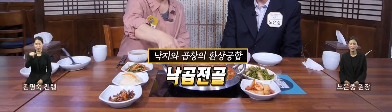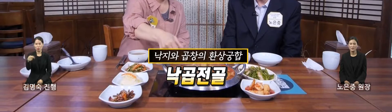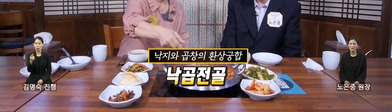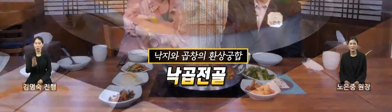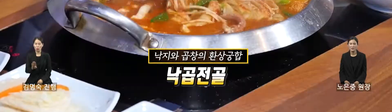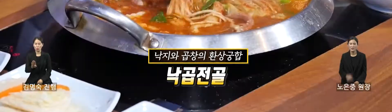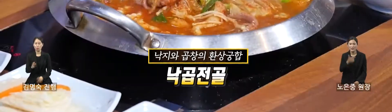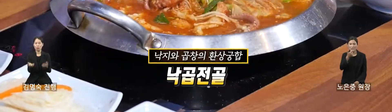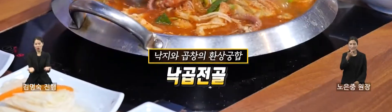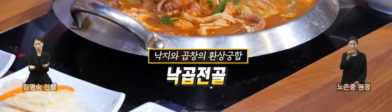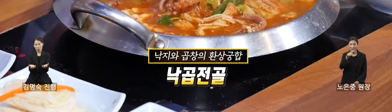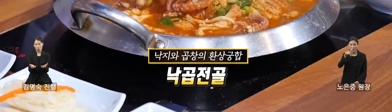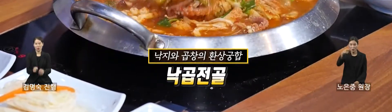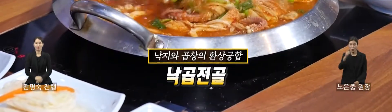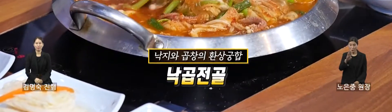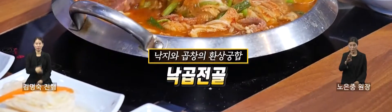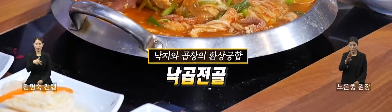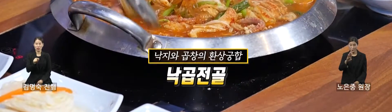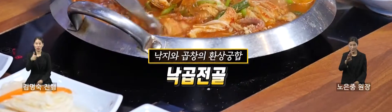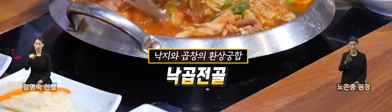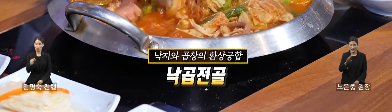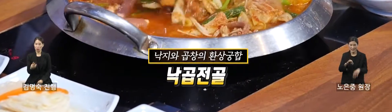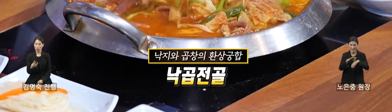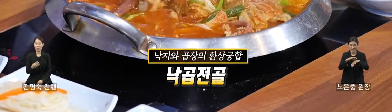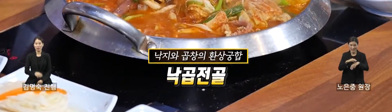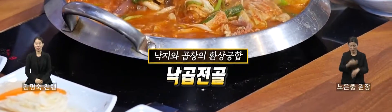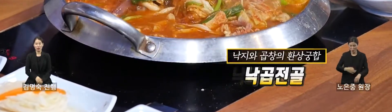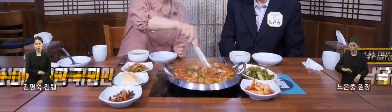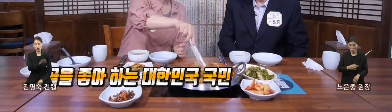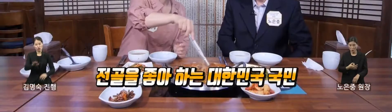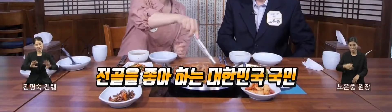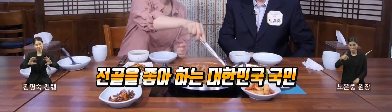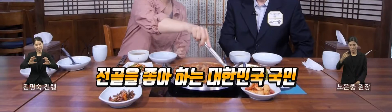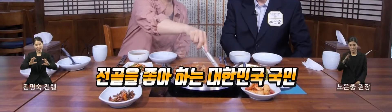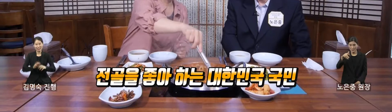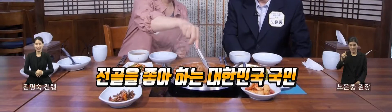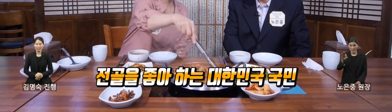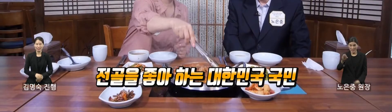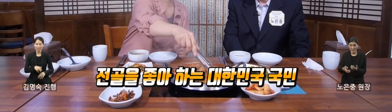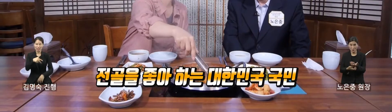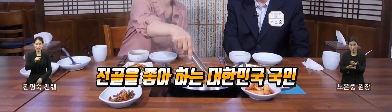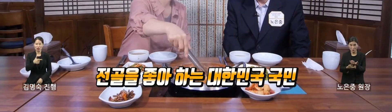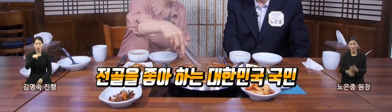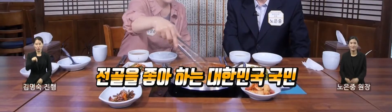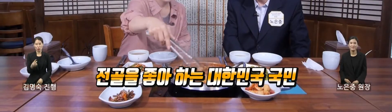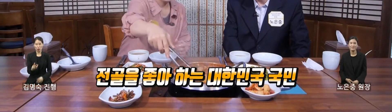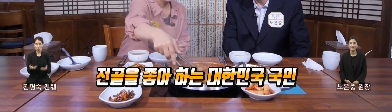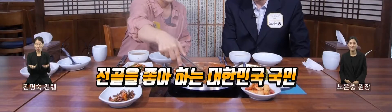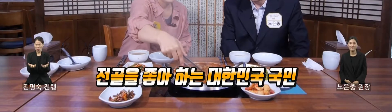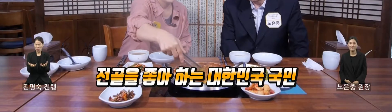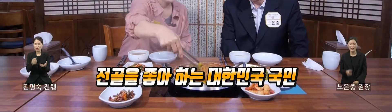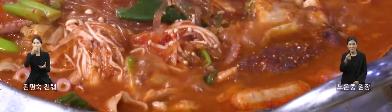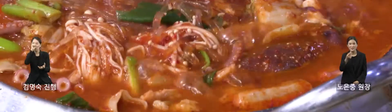낙곱전골. 낙곱전골. 예, 낙곱전골이라고 하죠. 그래서 저희 나라는 또 이게 전골을 또 많이들 또 좋아하시잖아요.